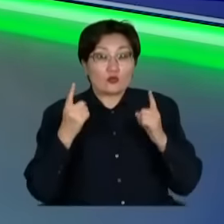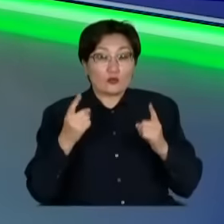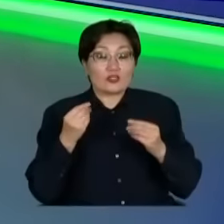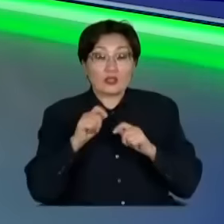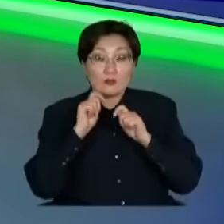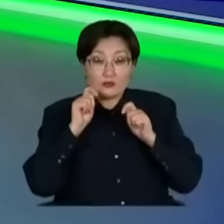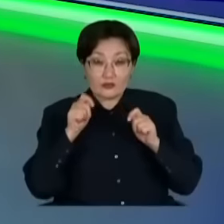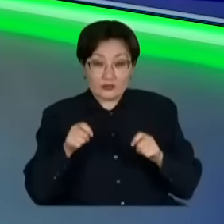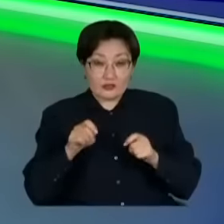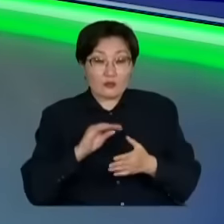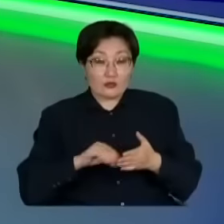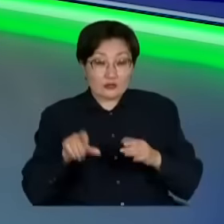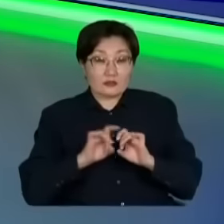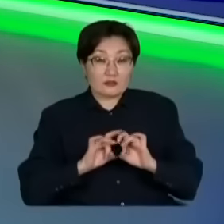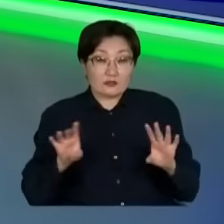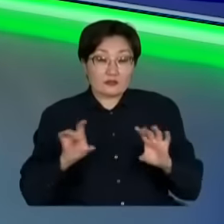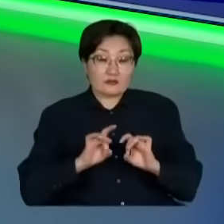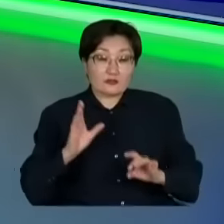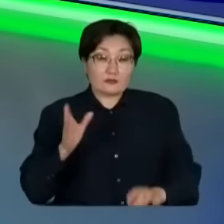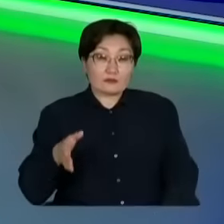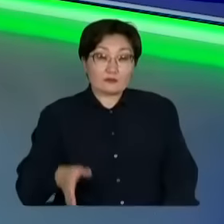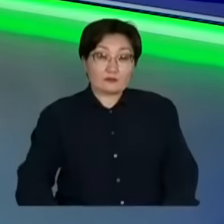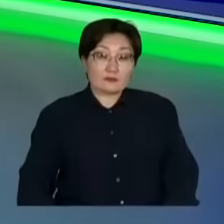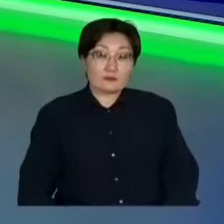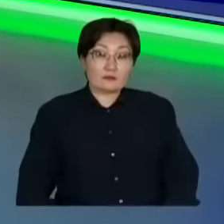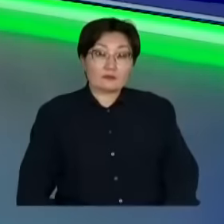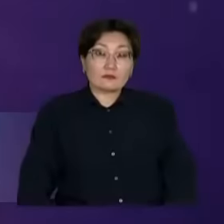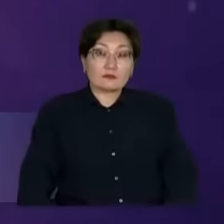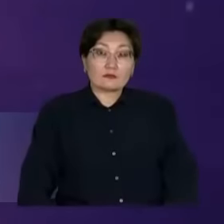Амина усенова расскажет подробнее